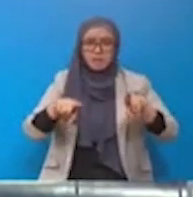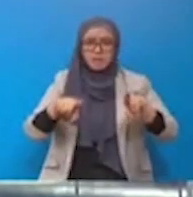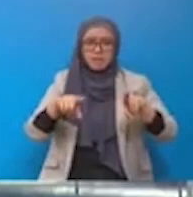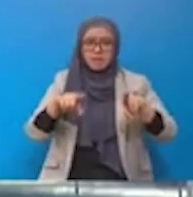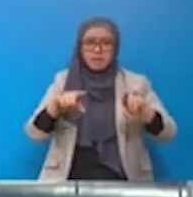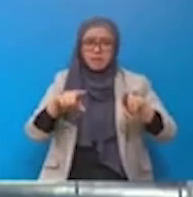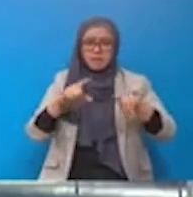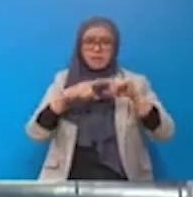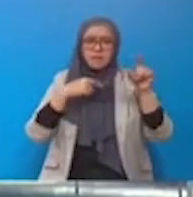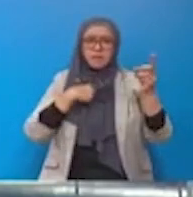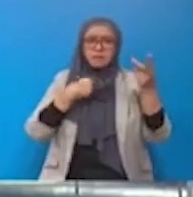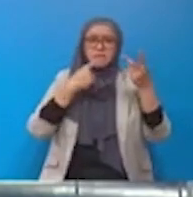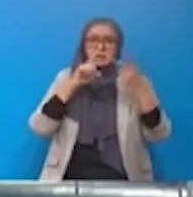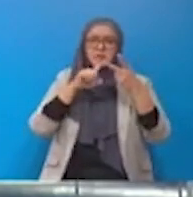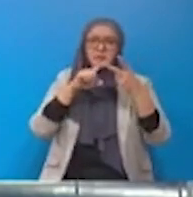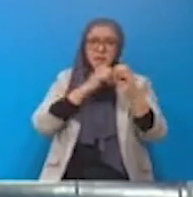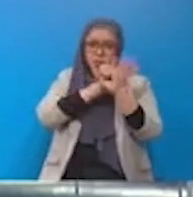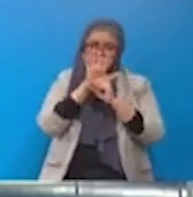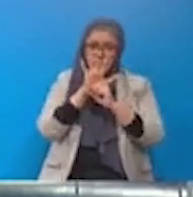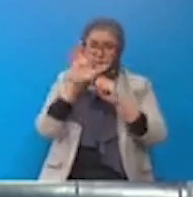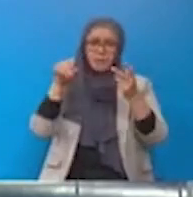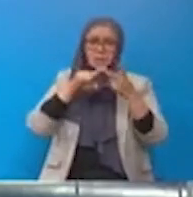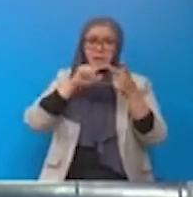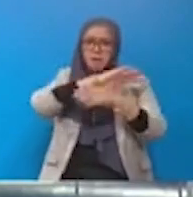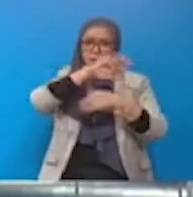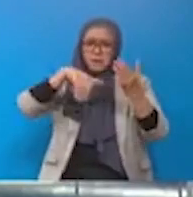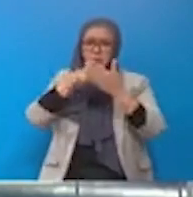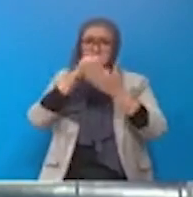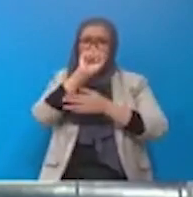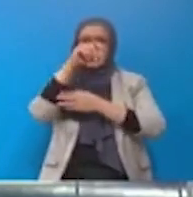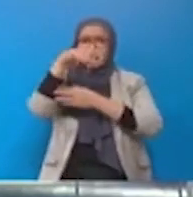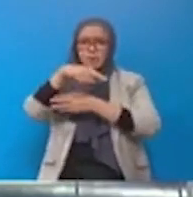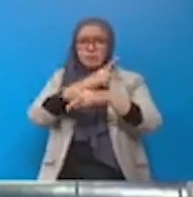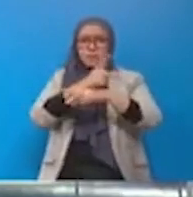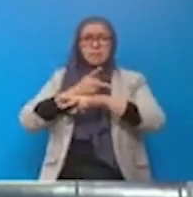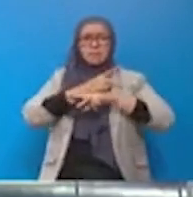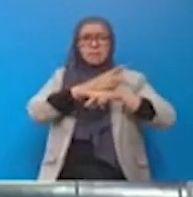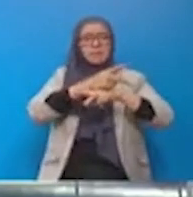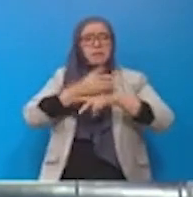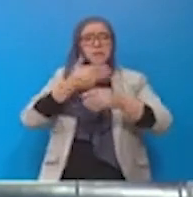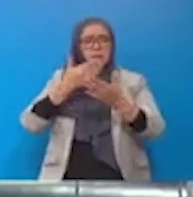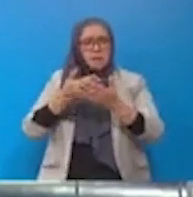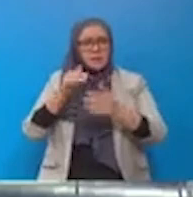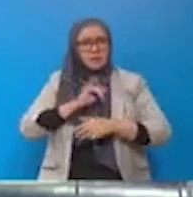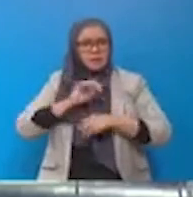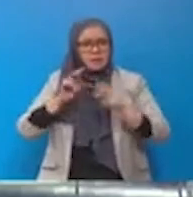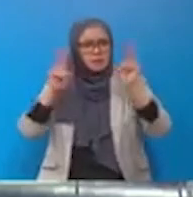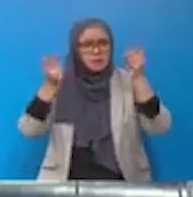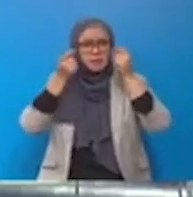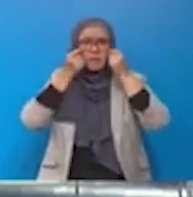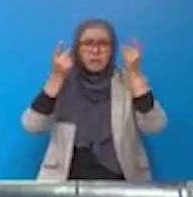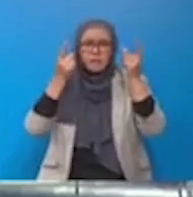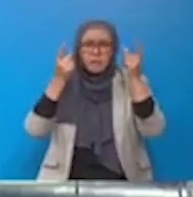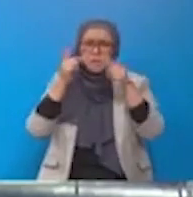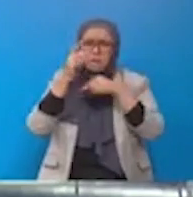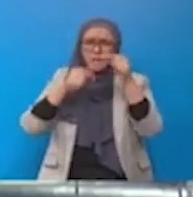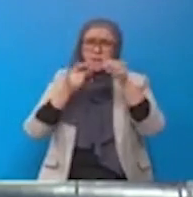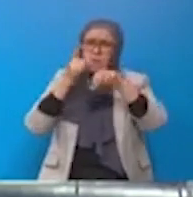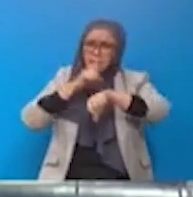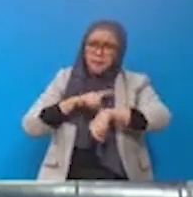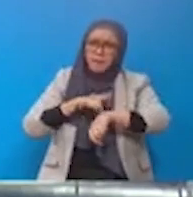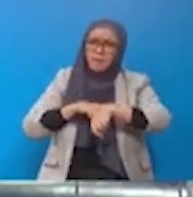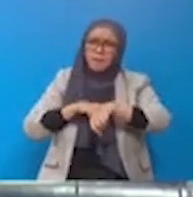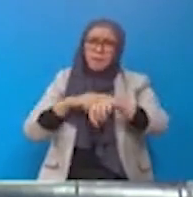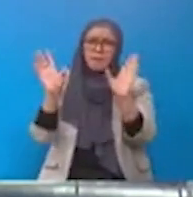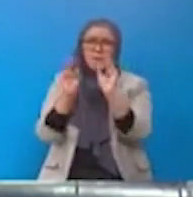dijaga dengan baik CY itu oleh itu saya amat terkejut jika Eh masa Dewa bersidang ini